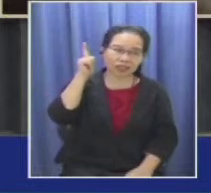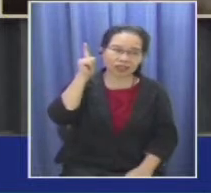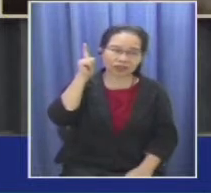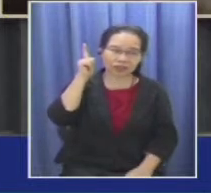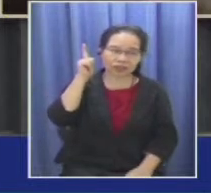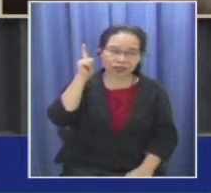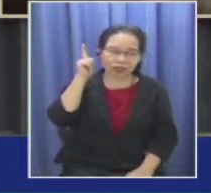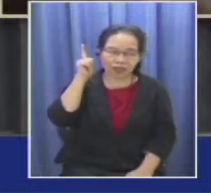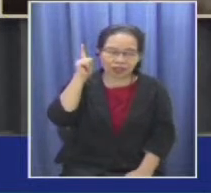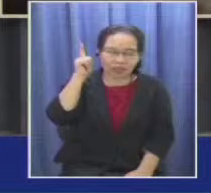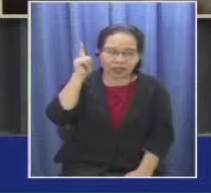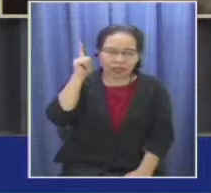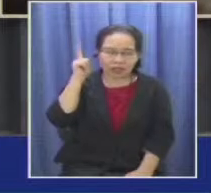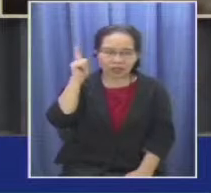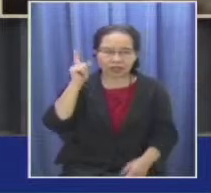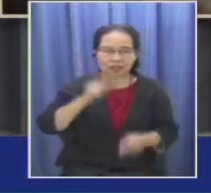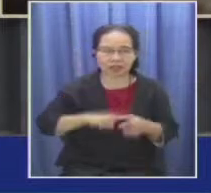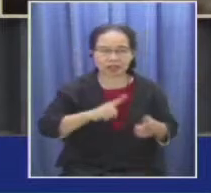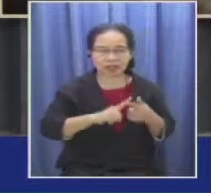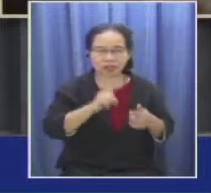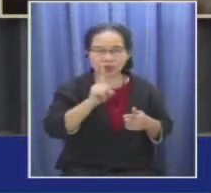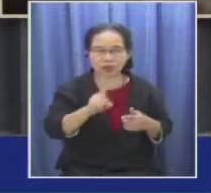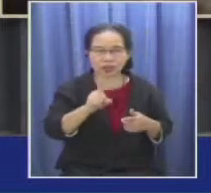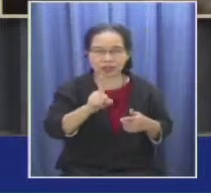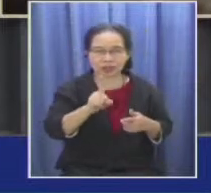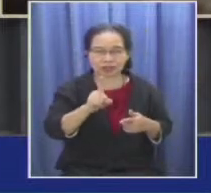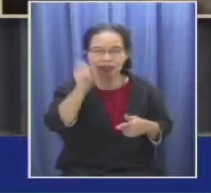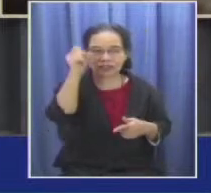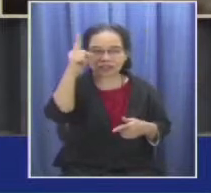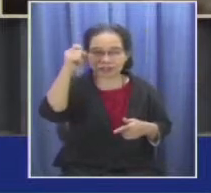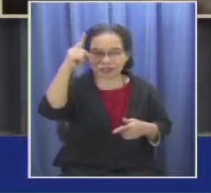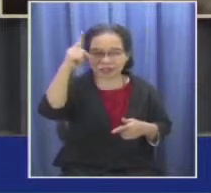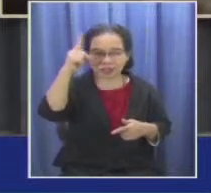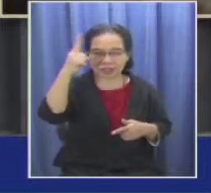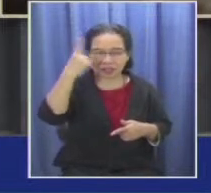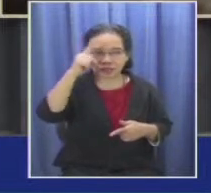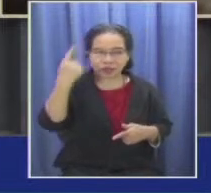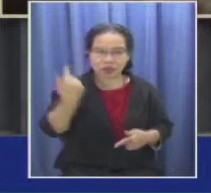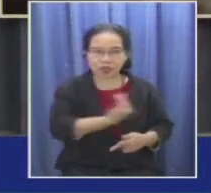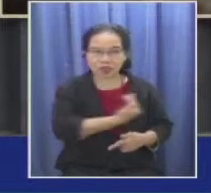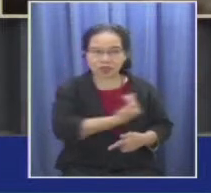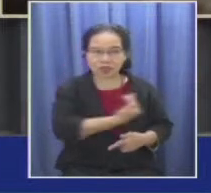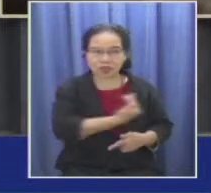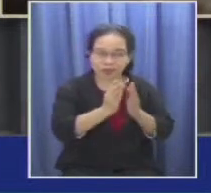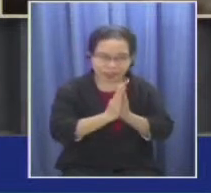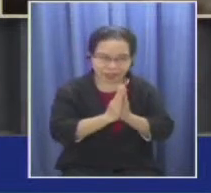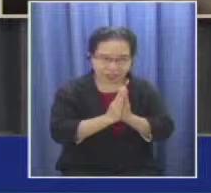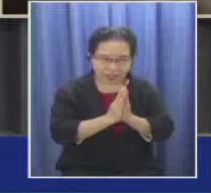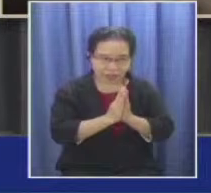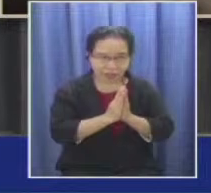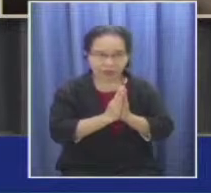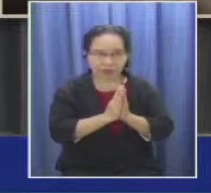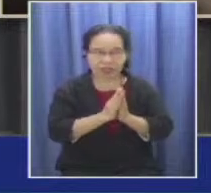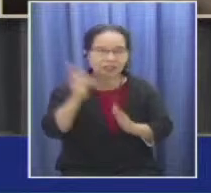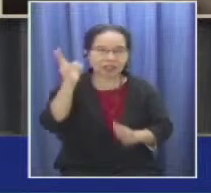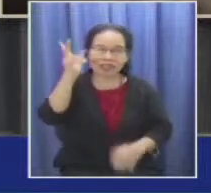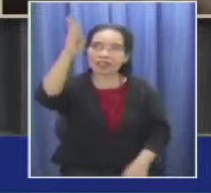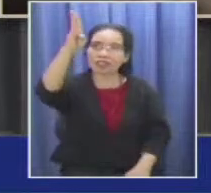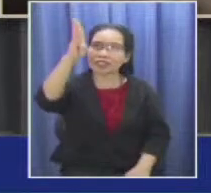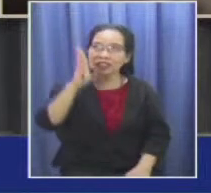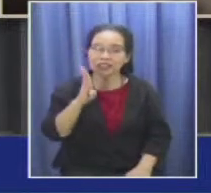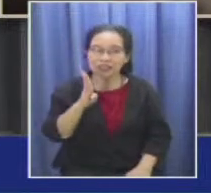ne onyanko nipa ya aka wo so kɔ bɔ mpaye mpaye ya wo kɔ bɔ yi a wo ne obi aya aka na Nyankopɔn